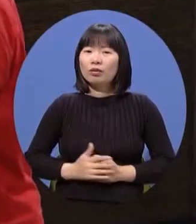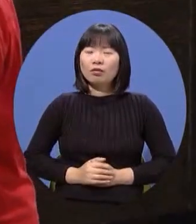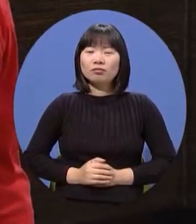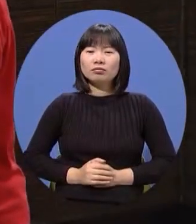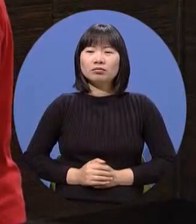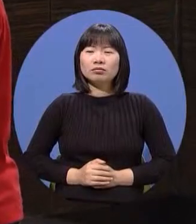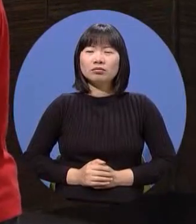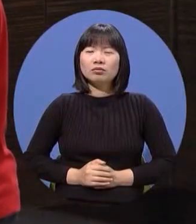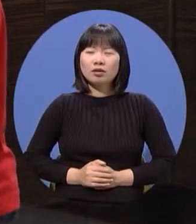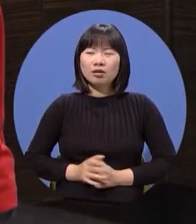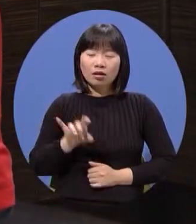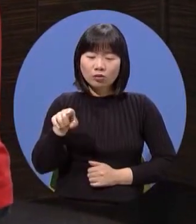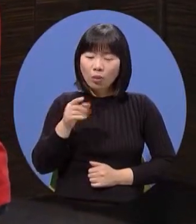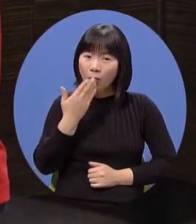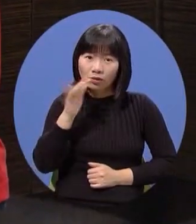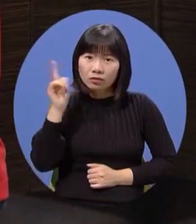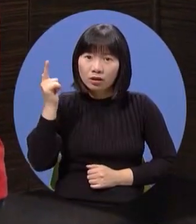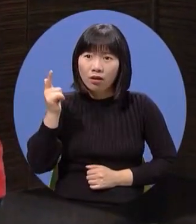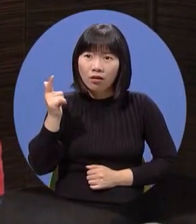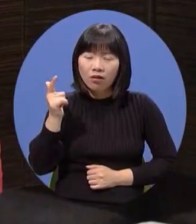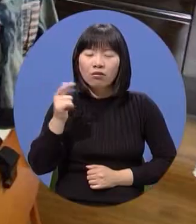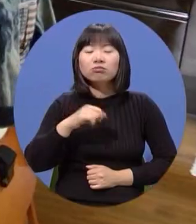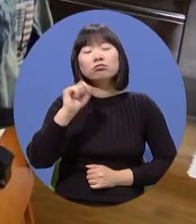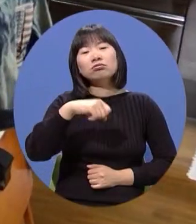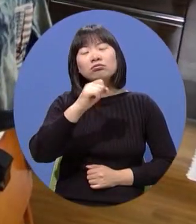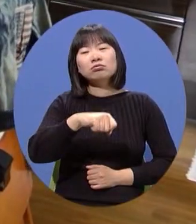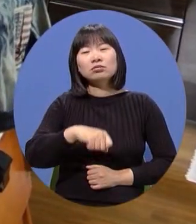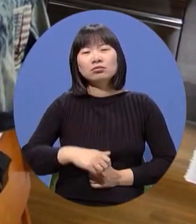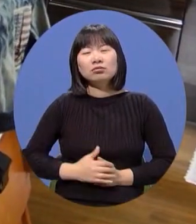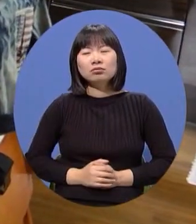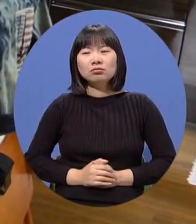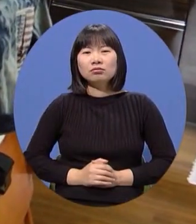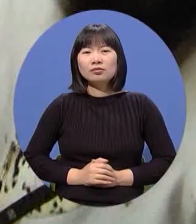해줘. 안 먹어 이걸로? 어.